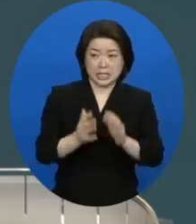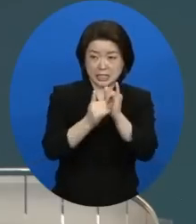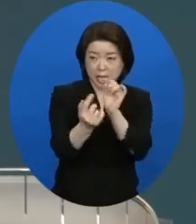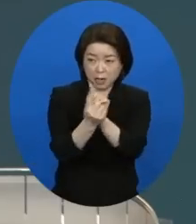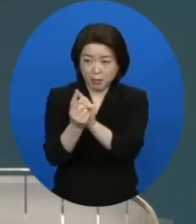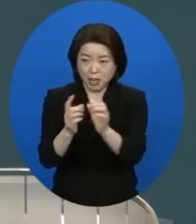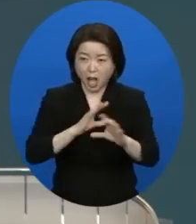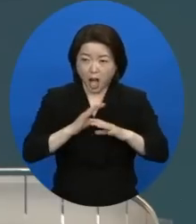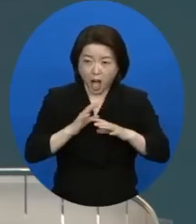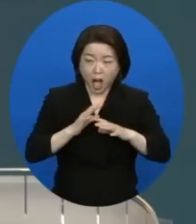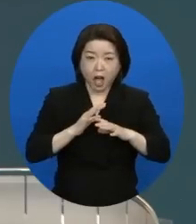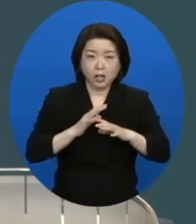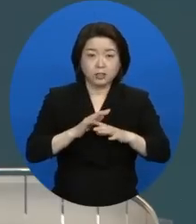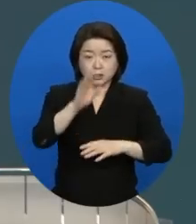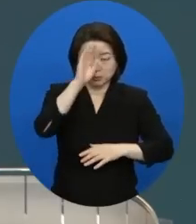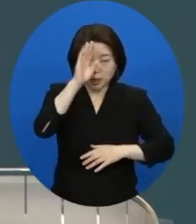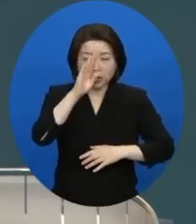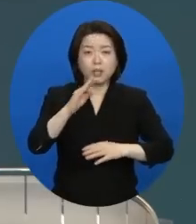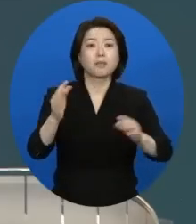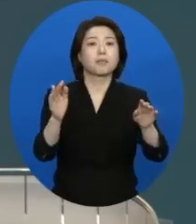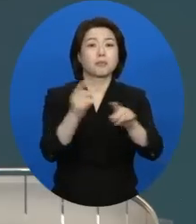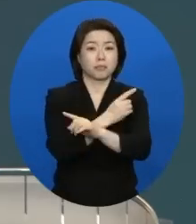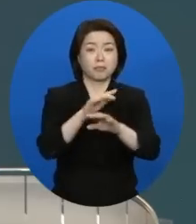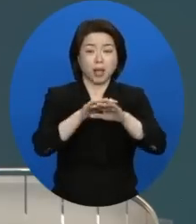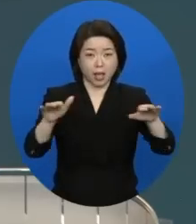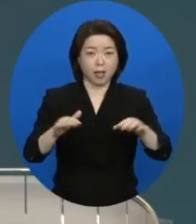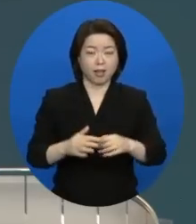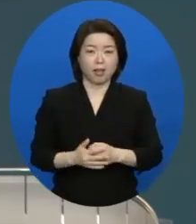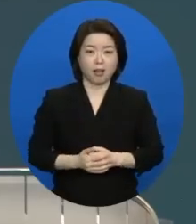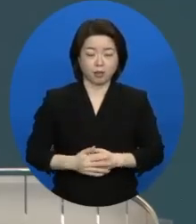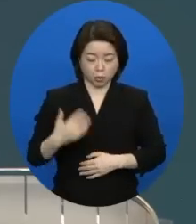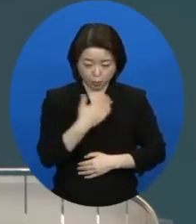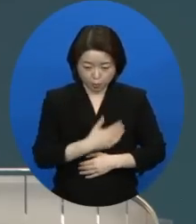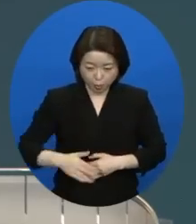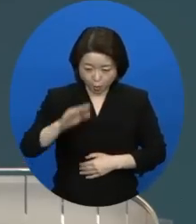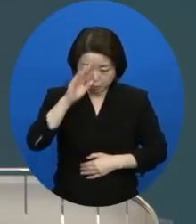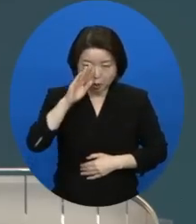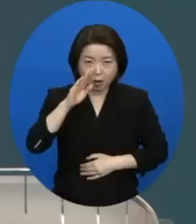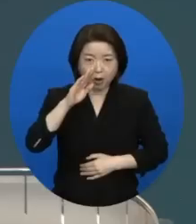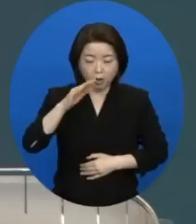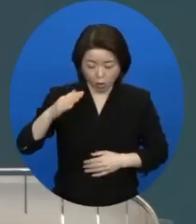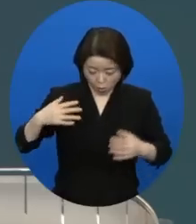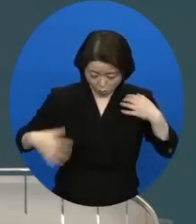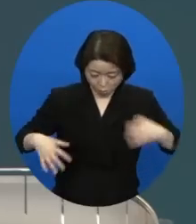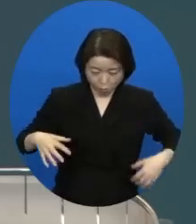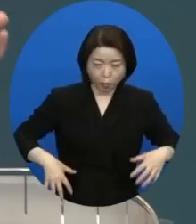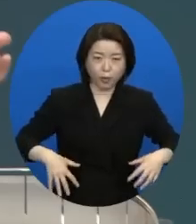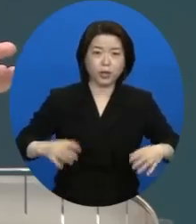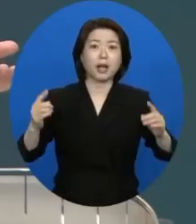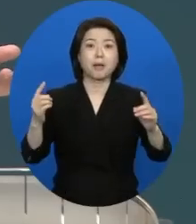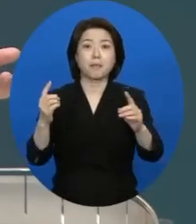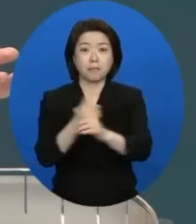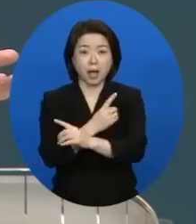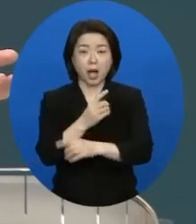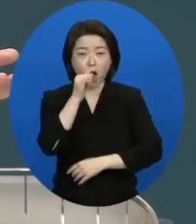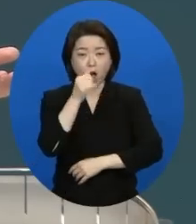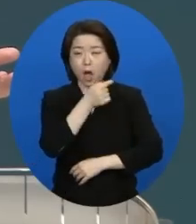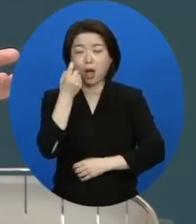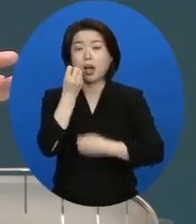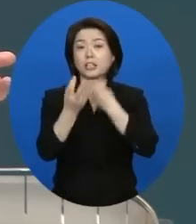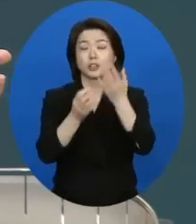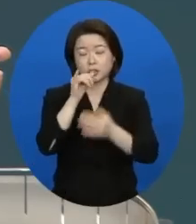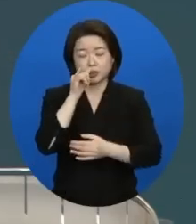공황장애가 해결되었다고, 어떤 분들은 몸이 병든 부분이 치유됐다고 간증하는 분들도